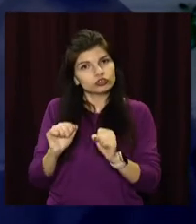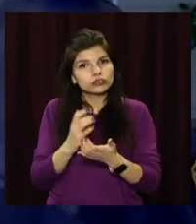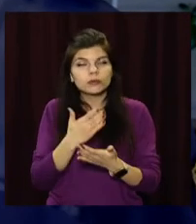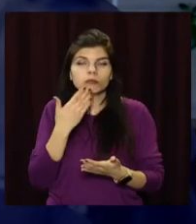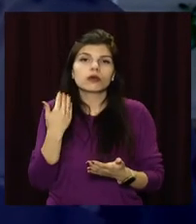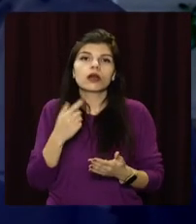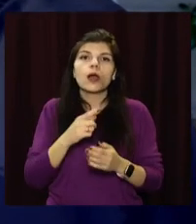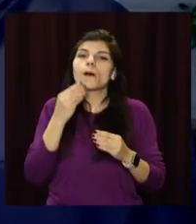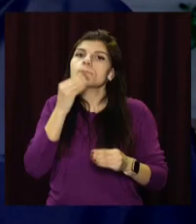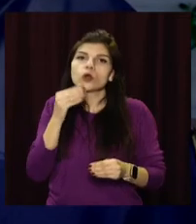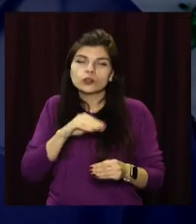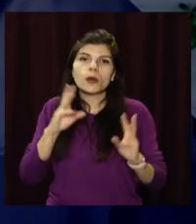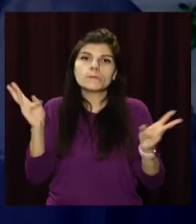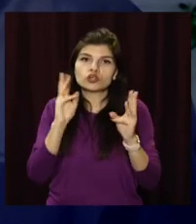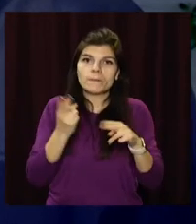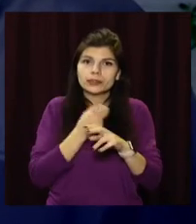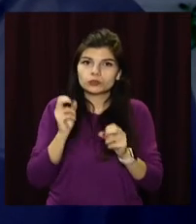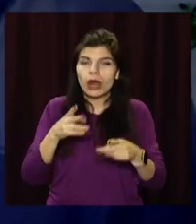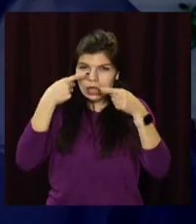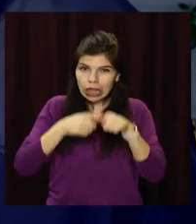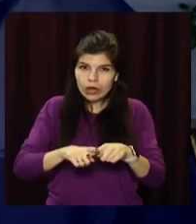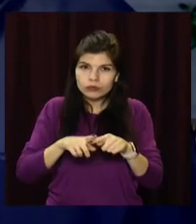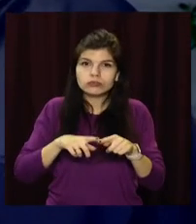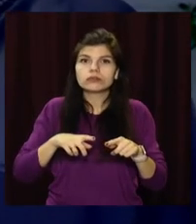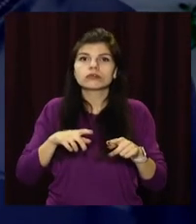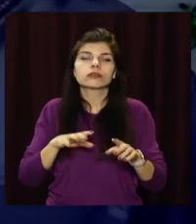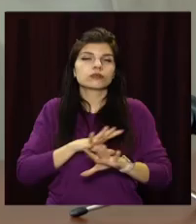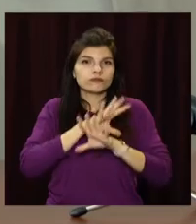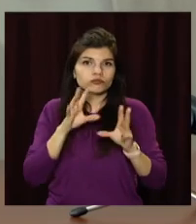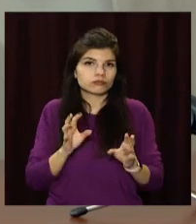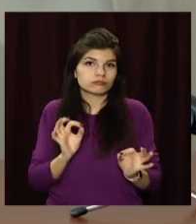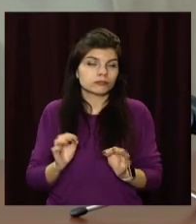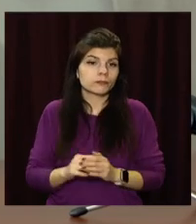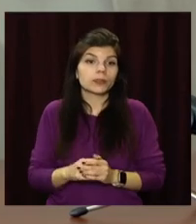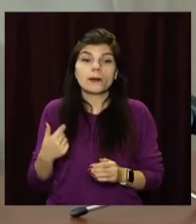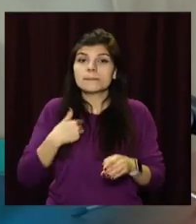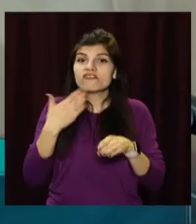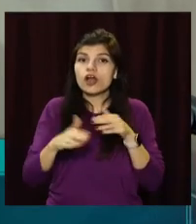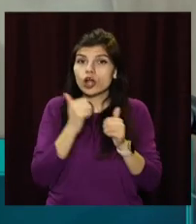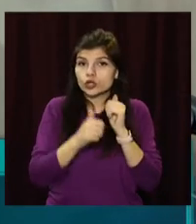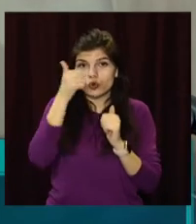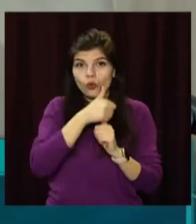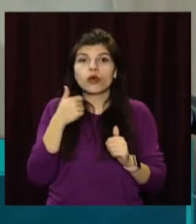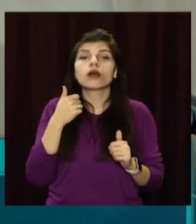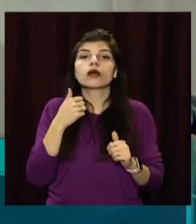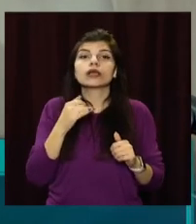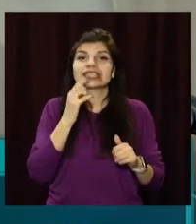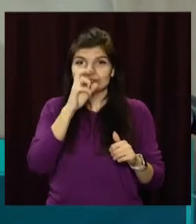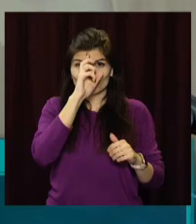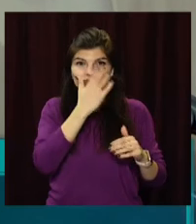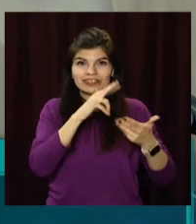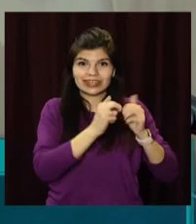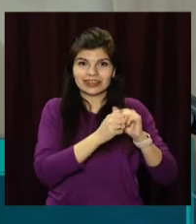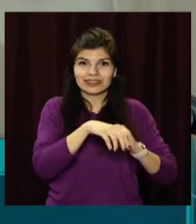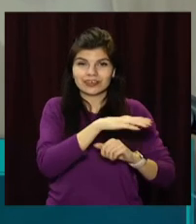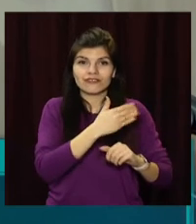покращення пожежної безпеки і техногенної безпеки безпосередньо в місті. Ми виділяємо кожен рік із місцевого бюджету фінансування